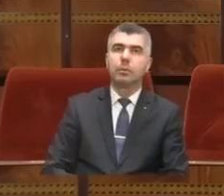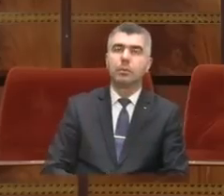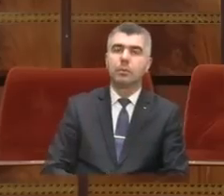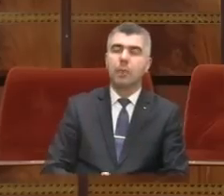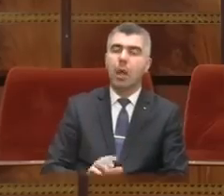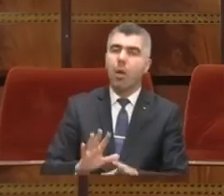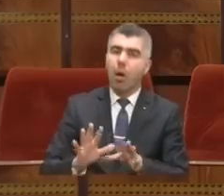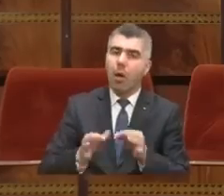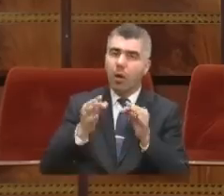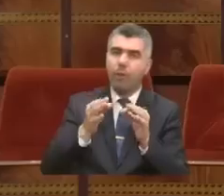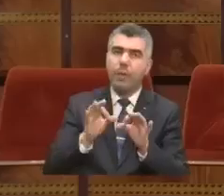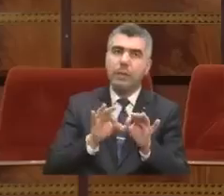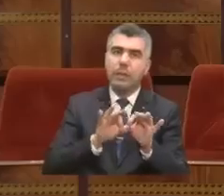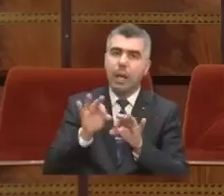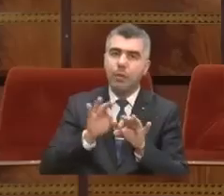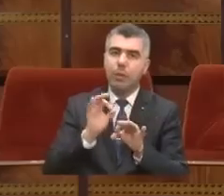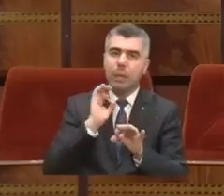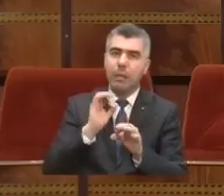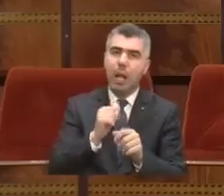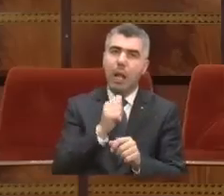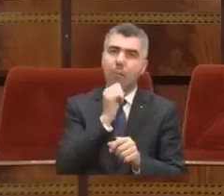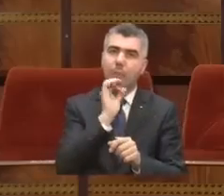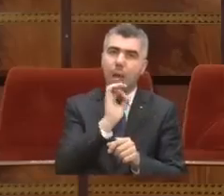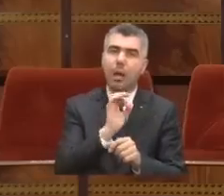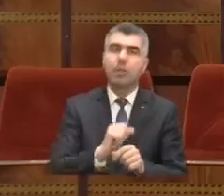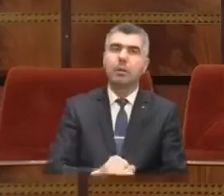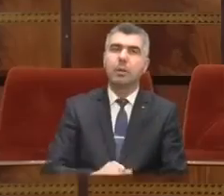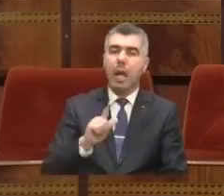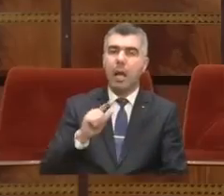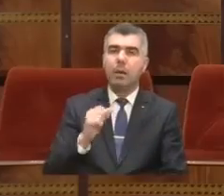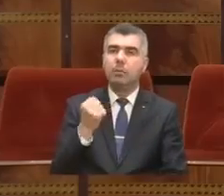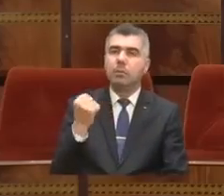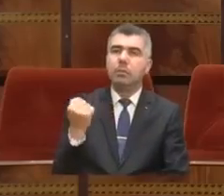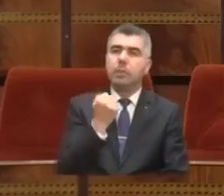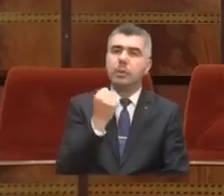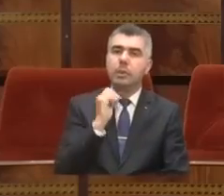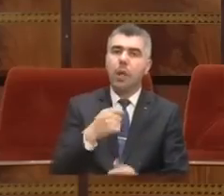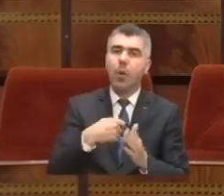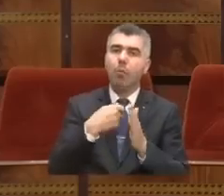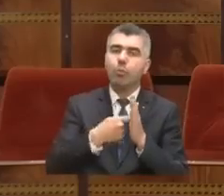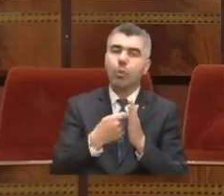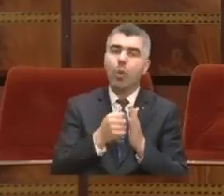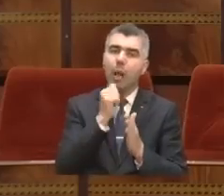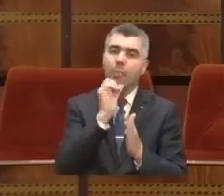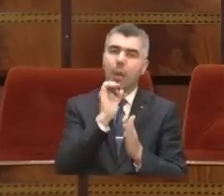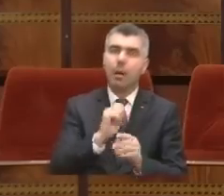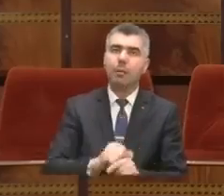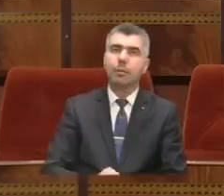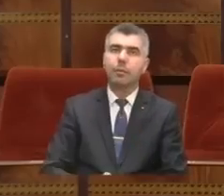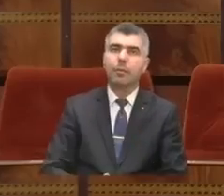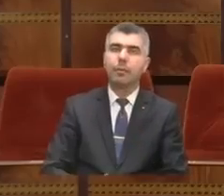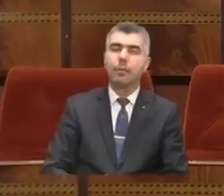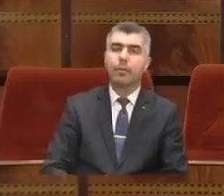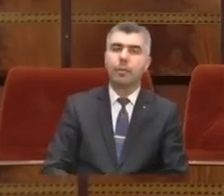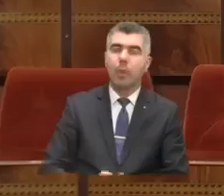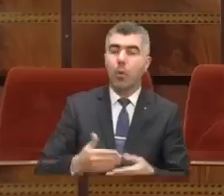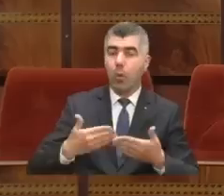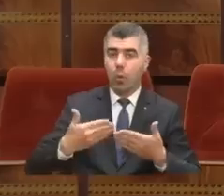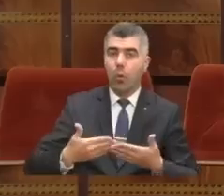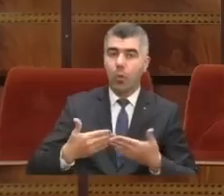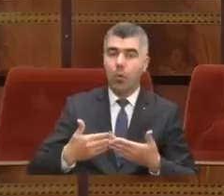ذلك الاستراتيجيه المتكلمه بقطاع الماء. هناك تاخر في انجاز مشاريع الماء، وان اليوم